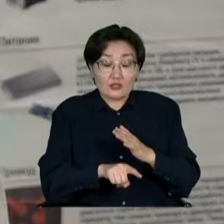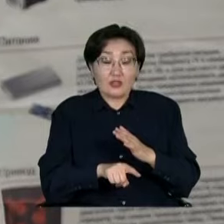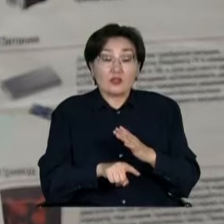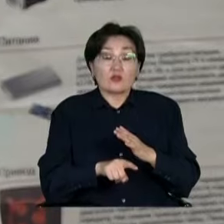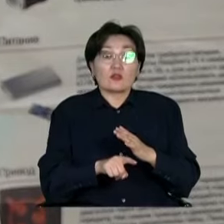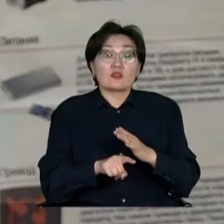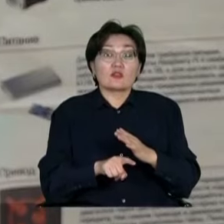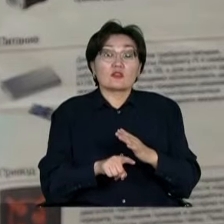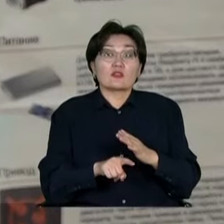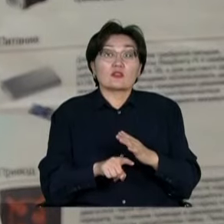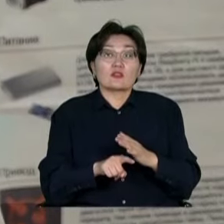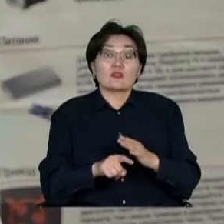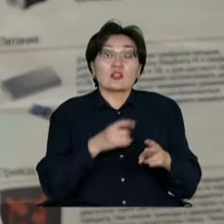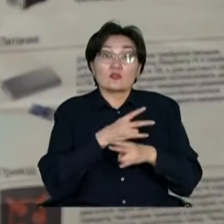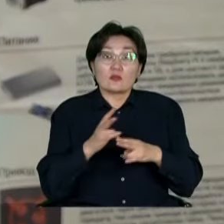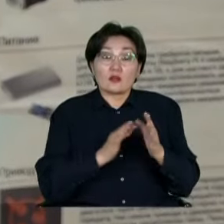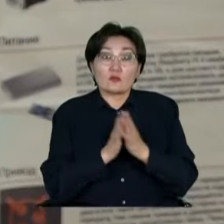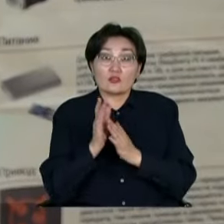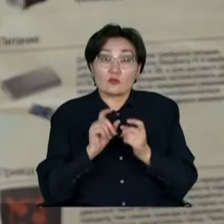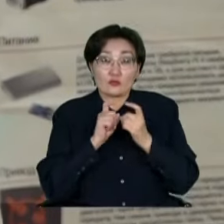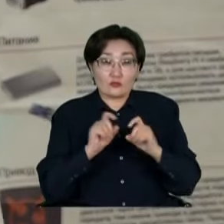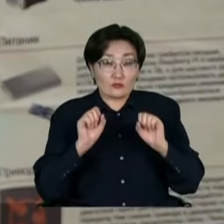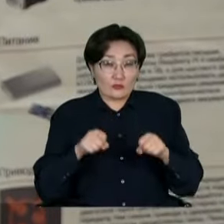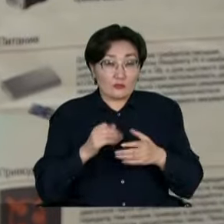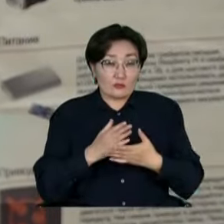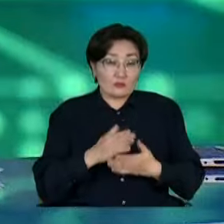өкекремен күресудің бірден бір мүмкіндігі.